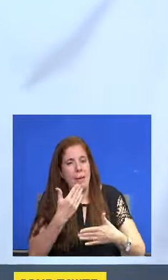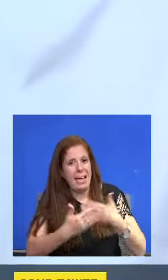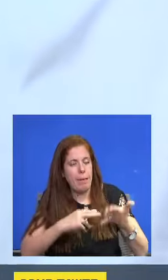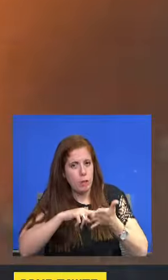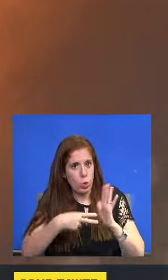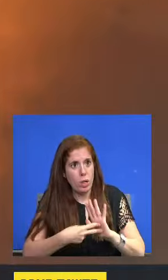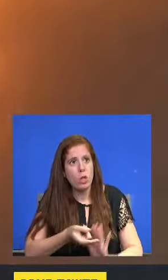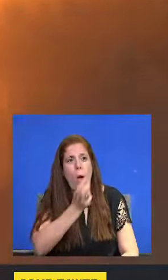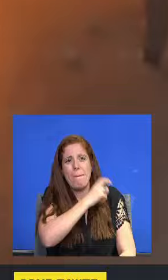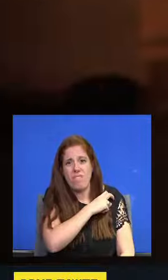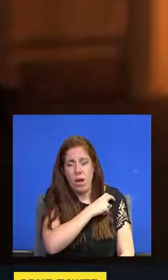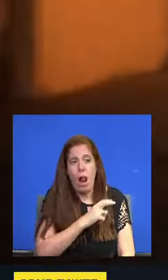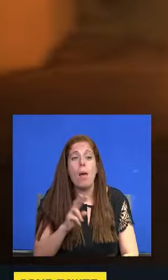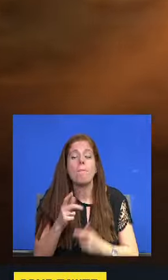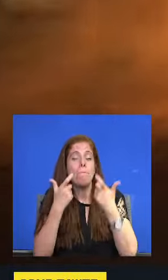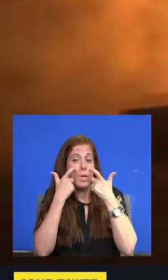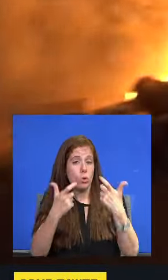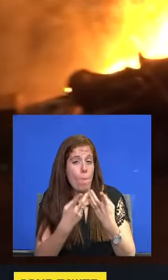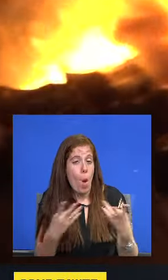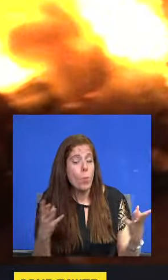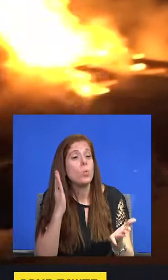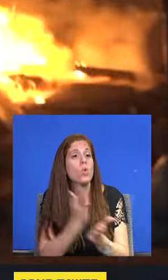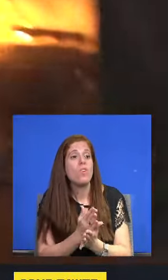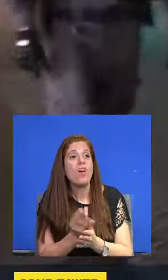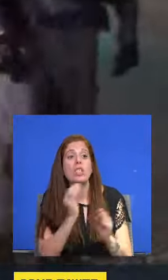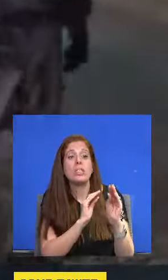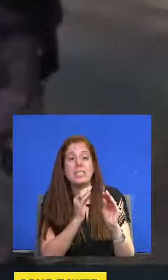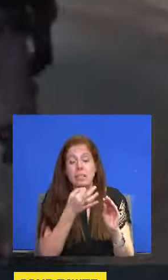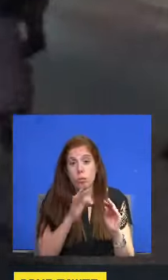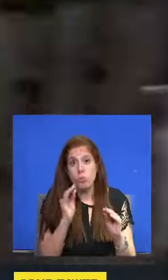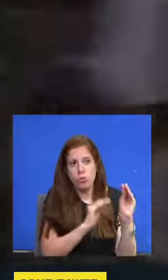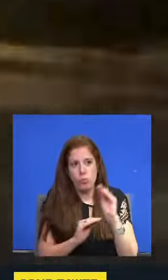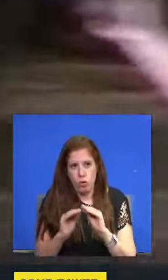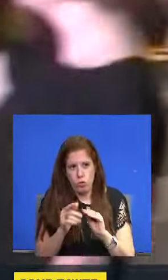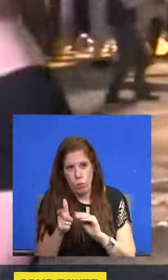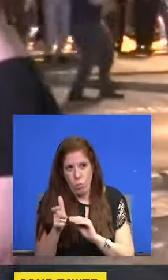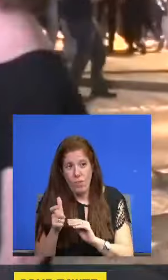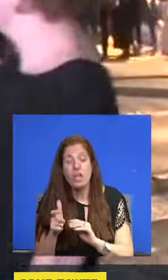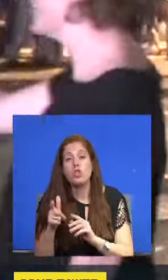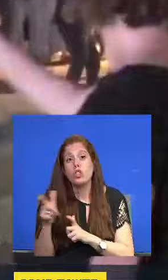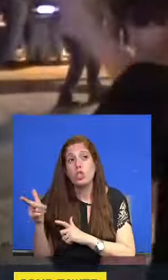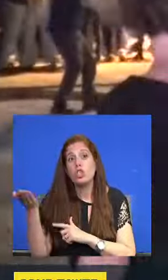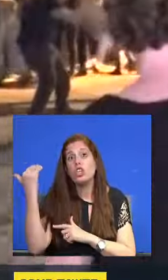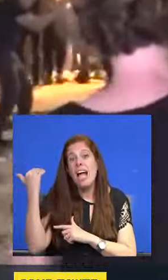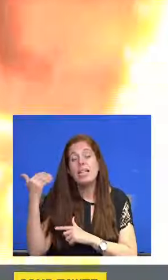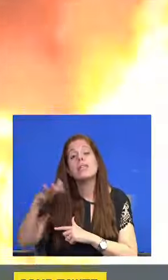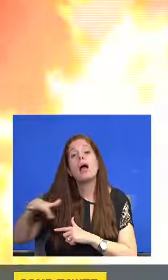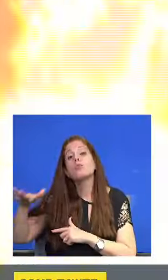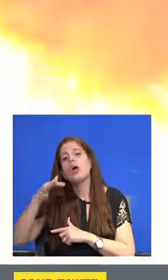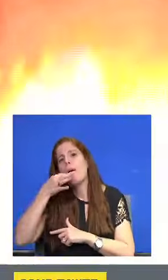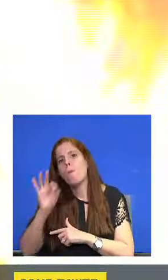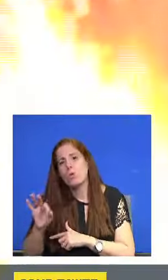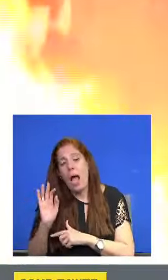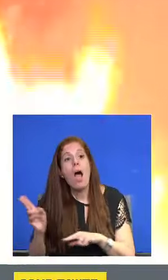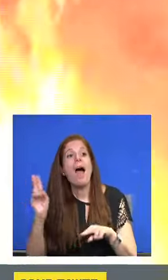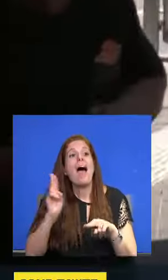המפכ"ל. בשומר החומות הוא כבר אישר שימוש ברובי רוגר בתוך הקו הירוק, נשק ששימש עד אז רק בשטחים. אחרי 20